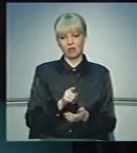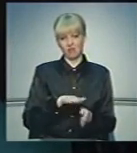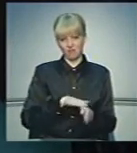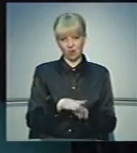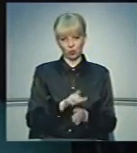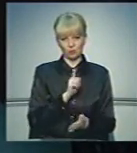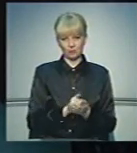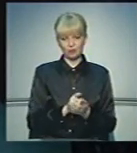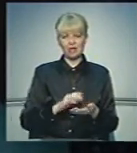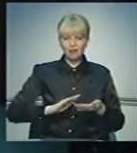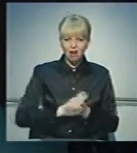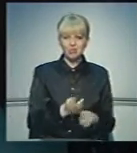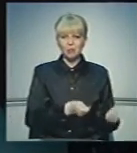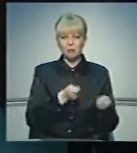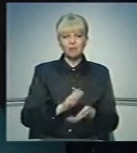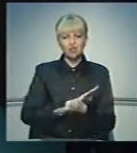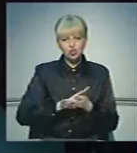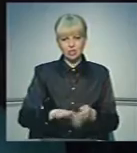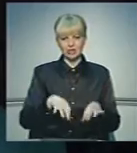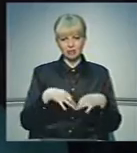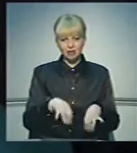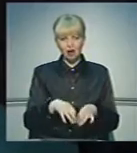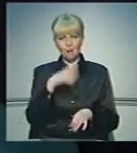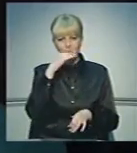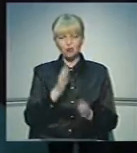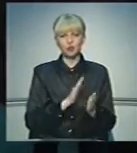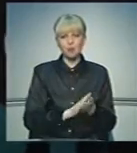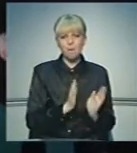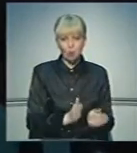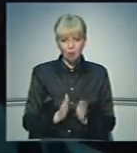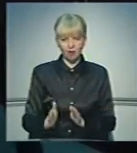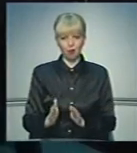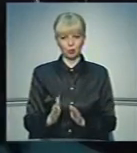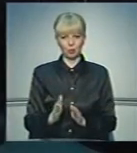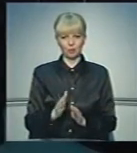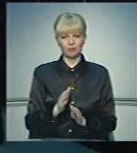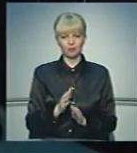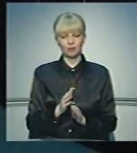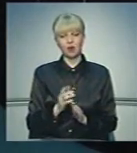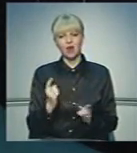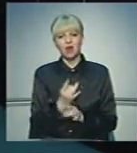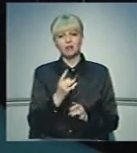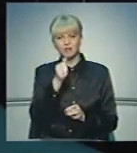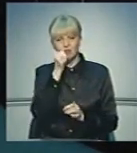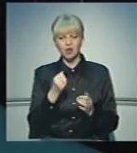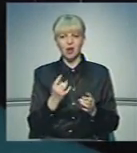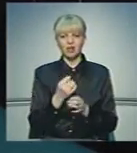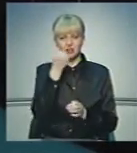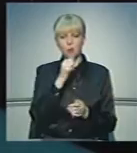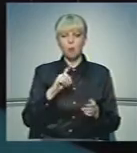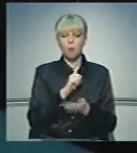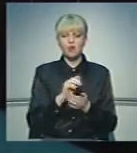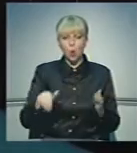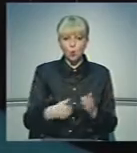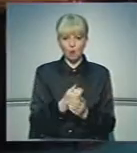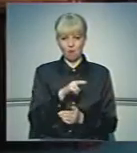Тобто якісне перевезення, чистий транспорт, маршрутки в порядку, там раз в квартал чи раз в рік вони мають закупити, оновлювати свій парк і